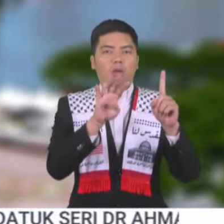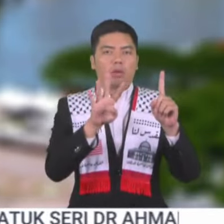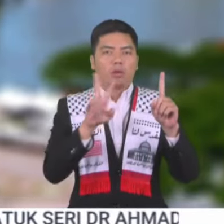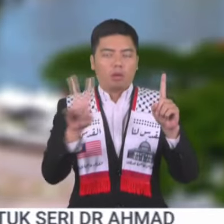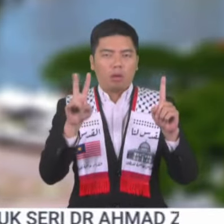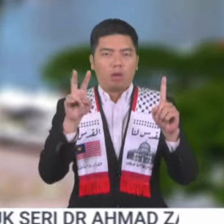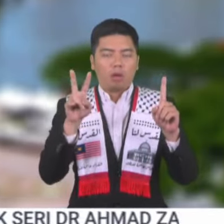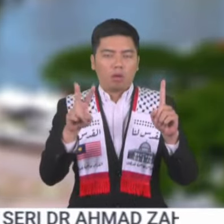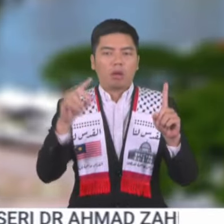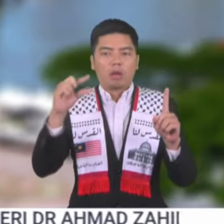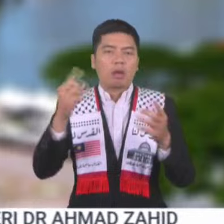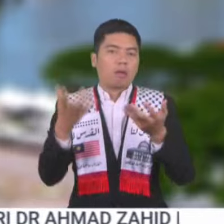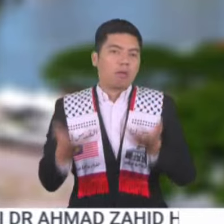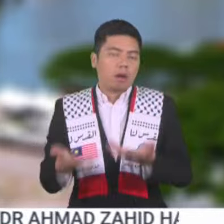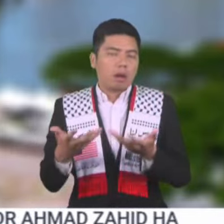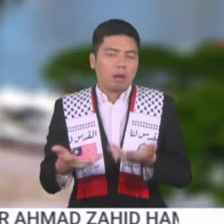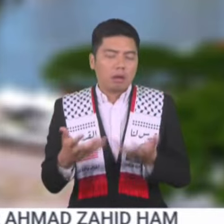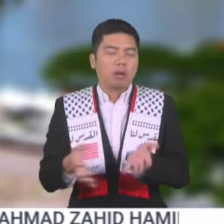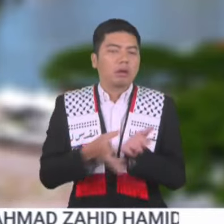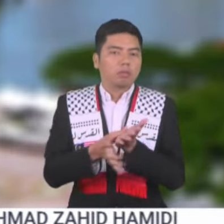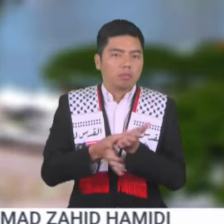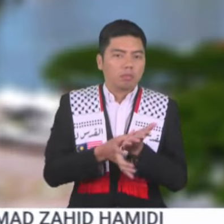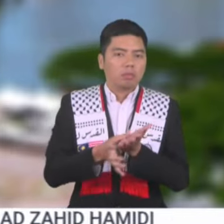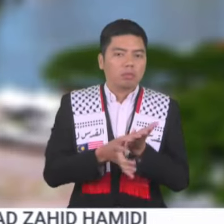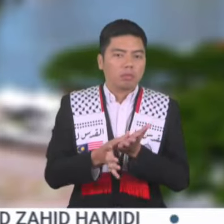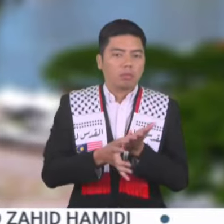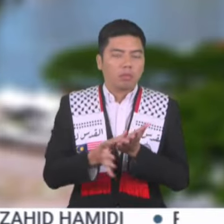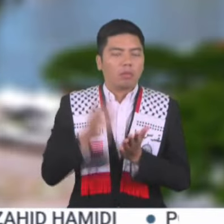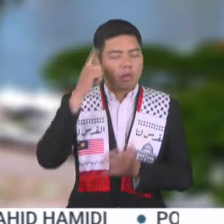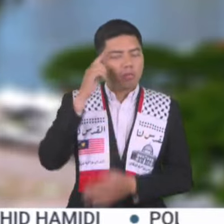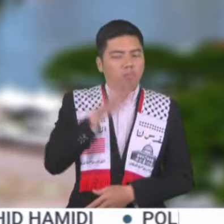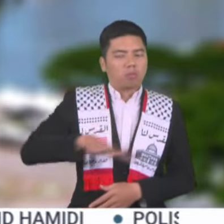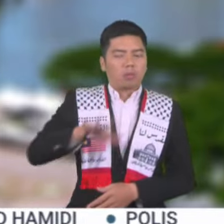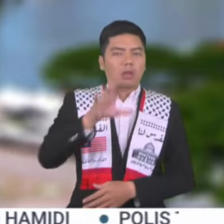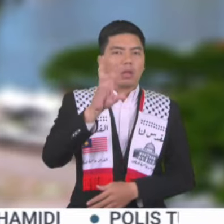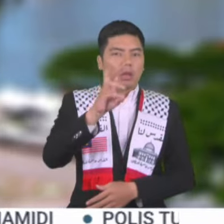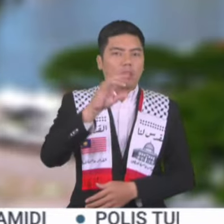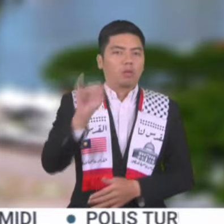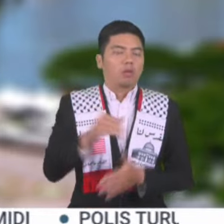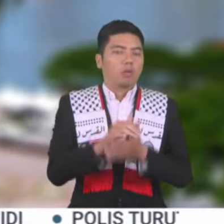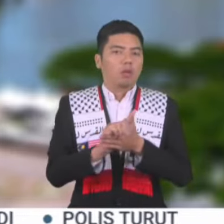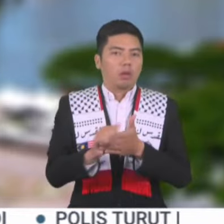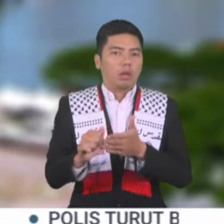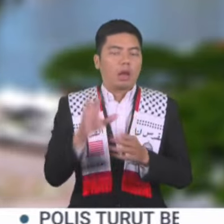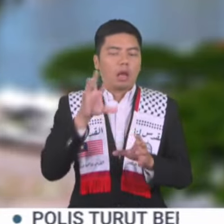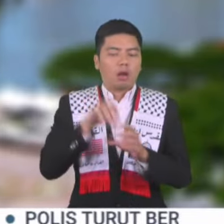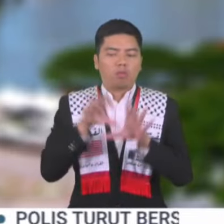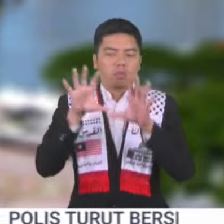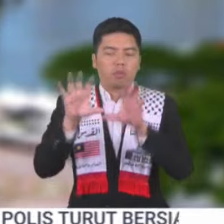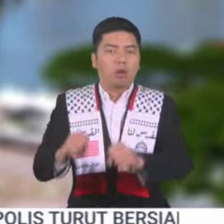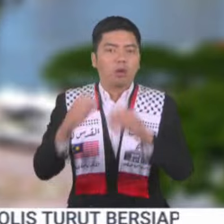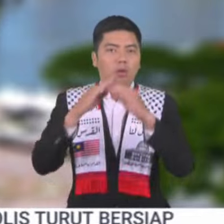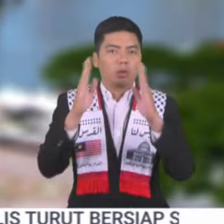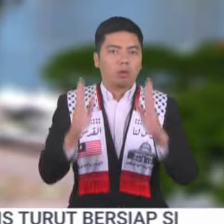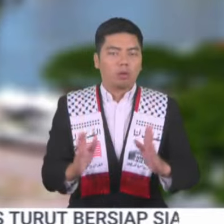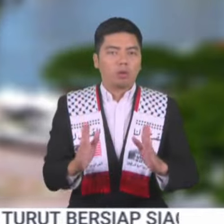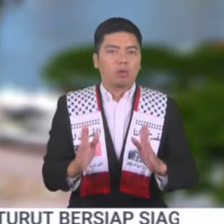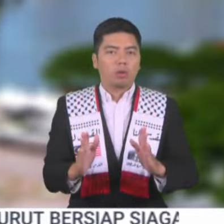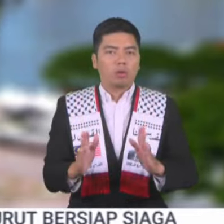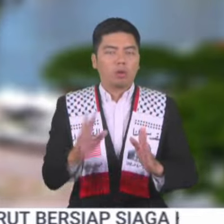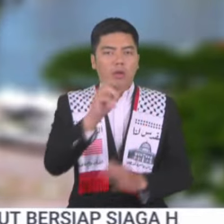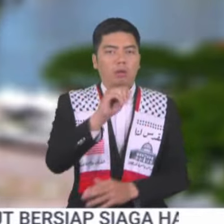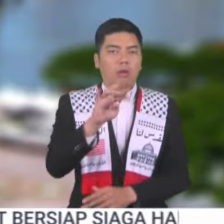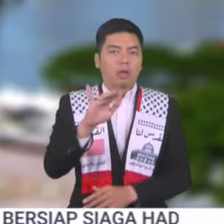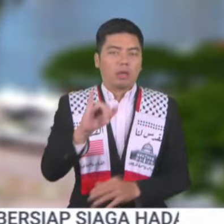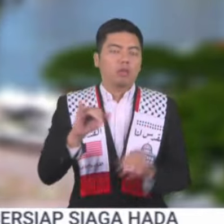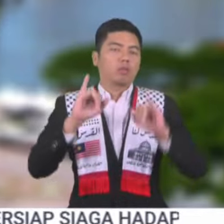1,742.2 gram dadah bernilai 3.6 juta ringgit menerusi satu serbuan di sebuah rumah di Jalan Piasau Miri